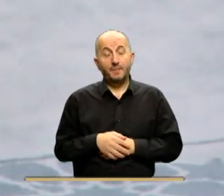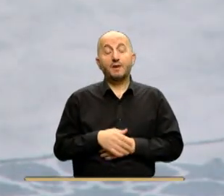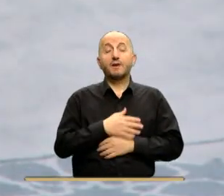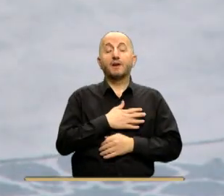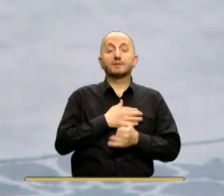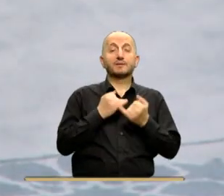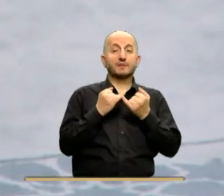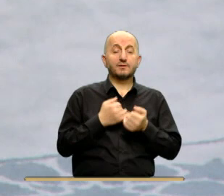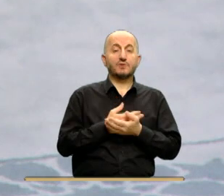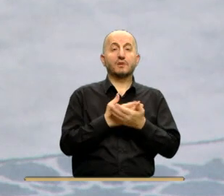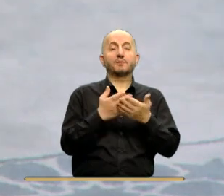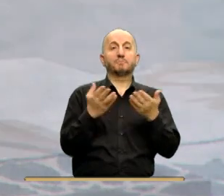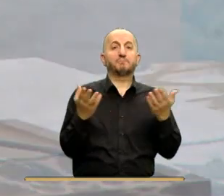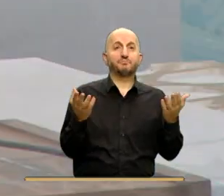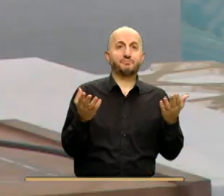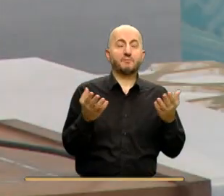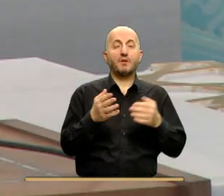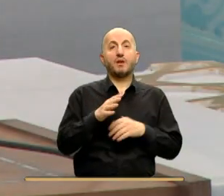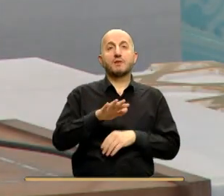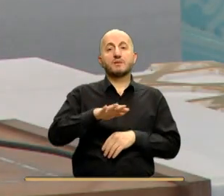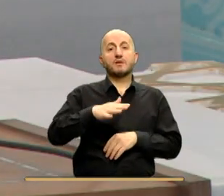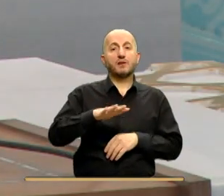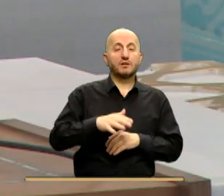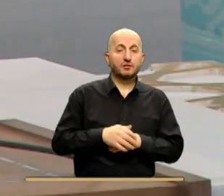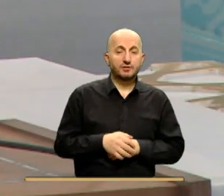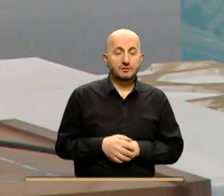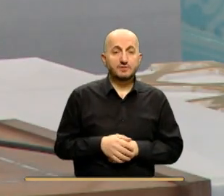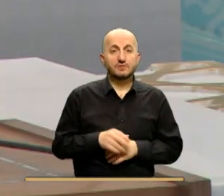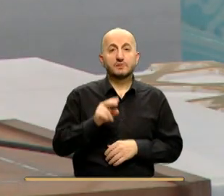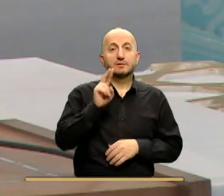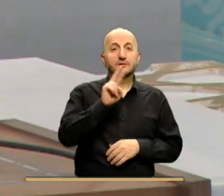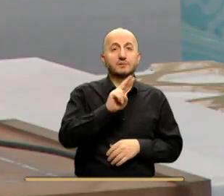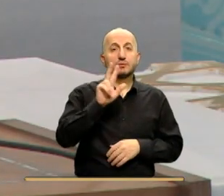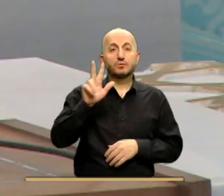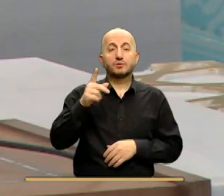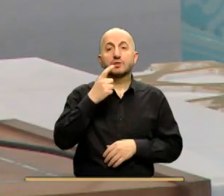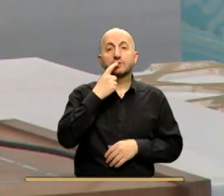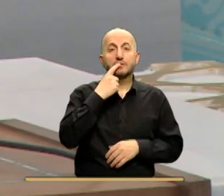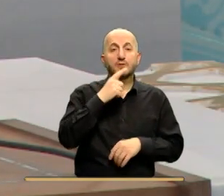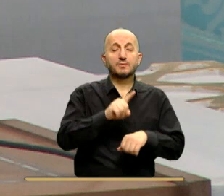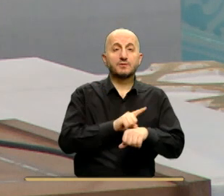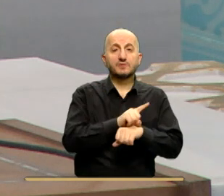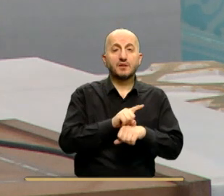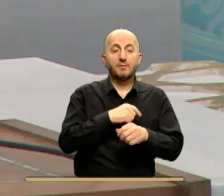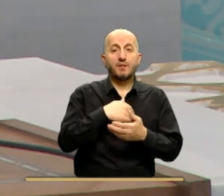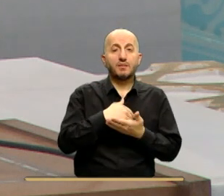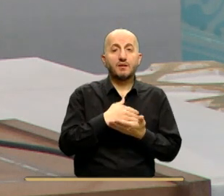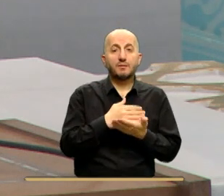Aziz kardeşlerim, yaklaşık 23 yıllık bir zaman diliminde